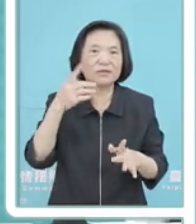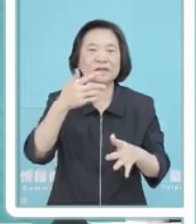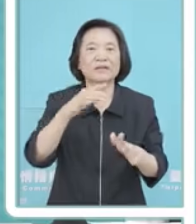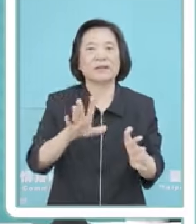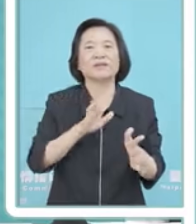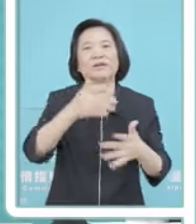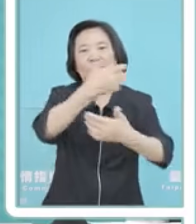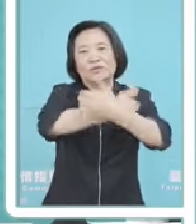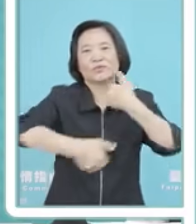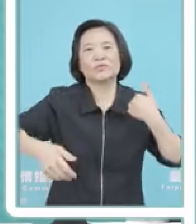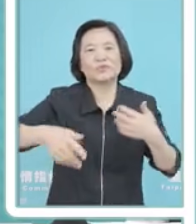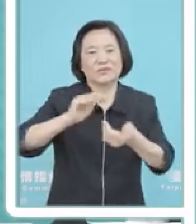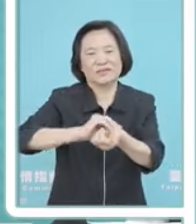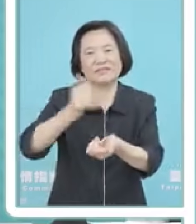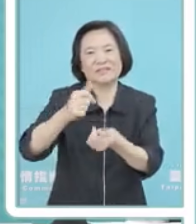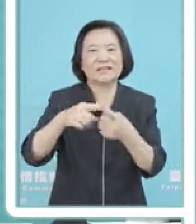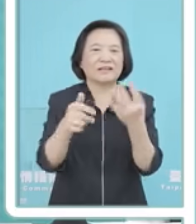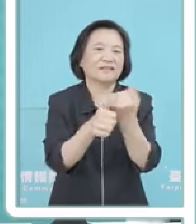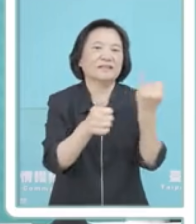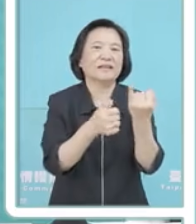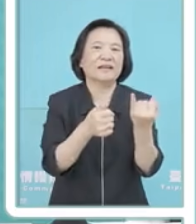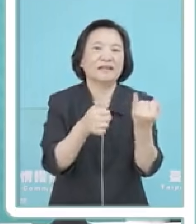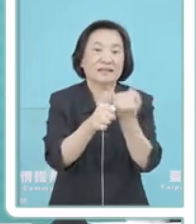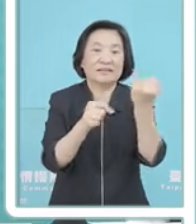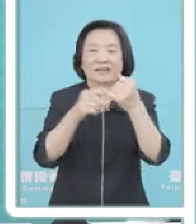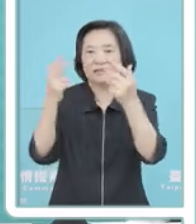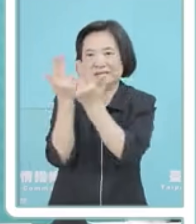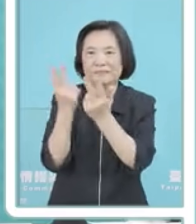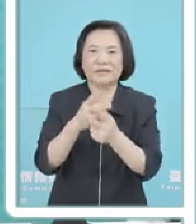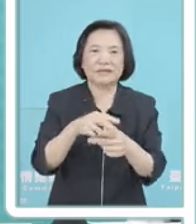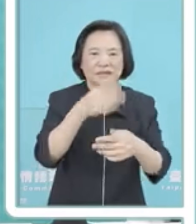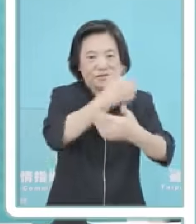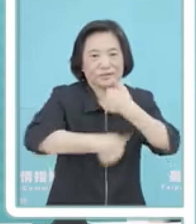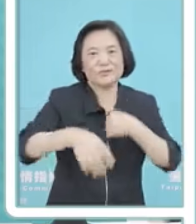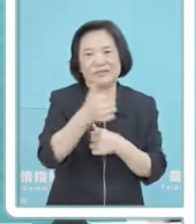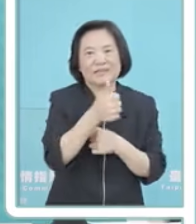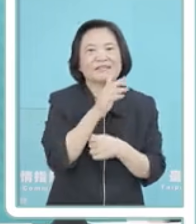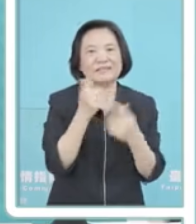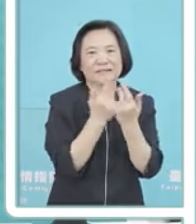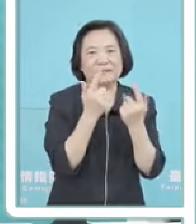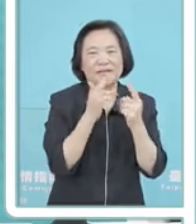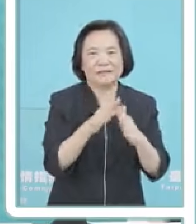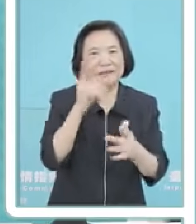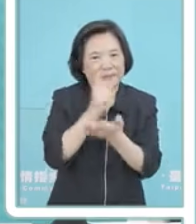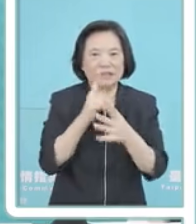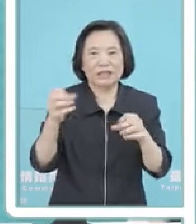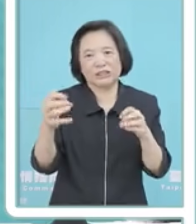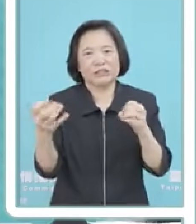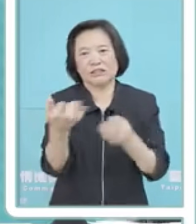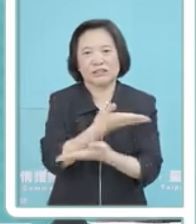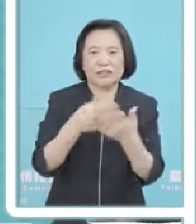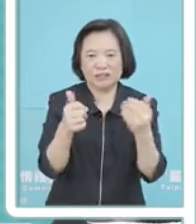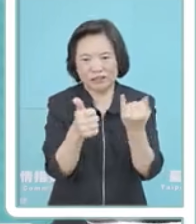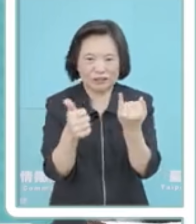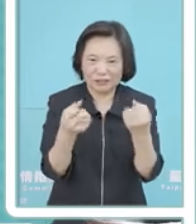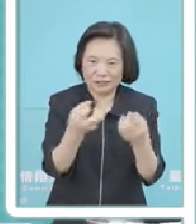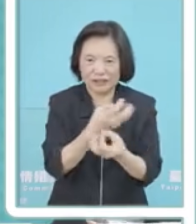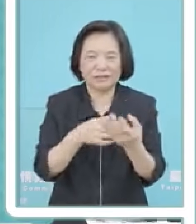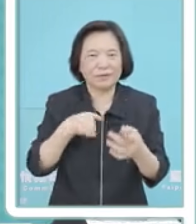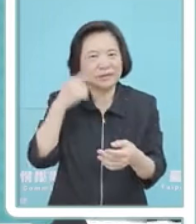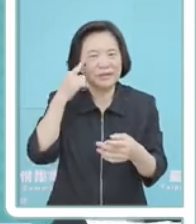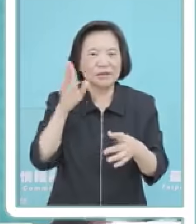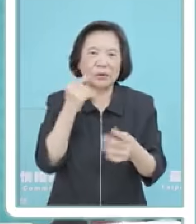他太太，哦，密切联络，你知道吗？所以两边情报交换很迅速啊。不过这终究不是一个正式的官